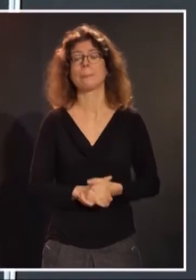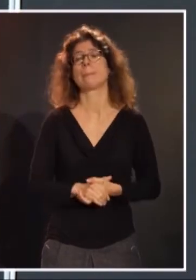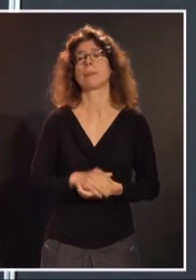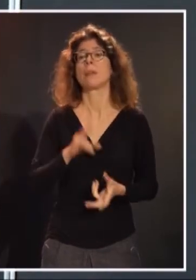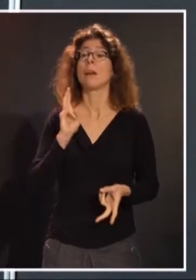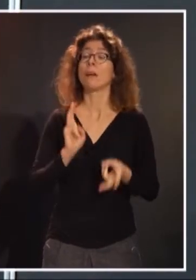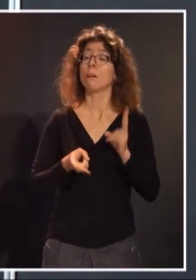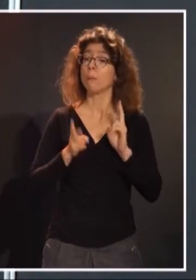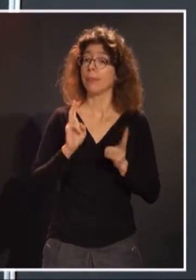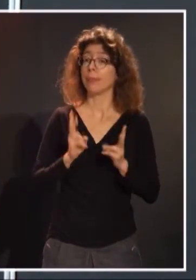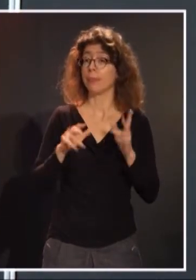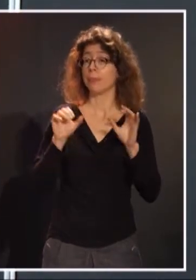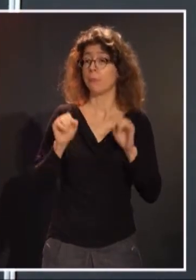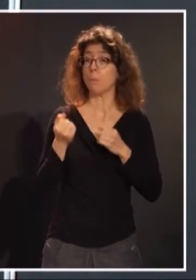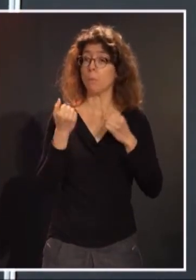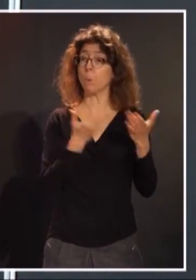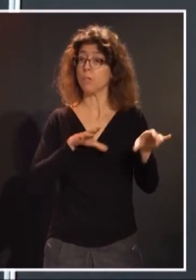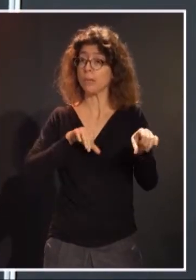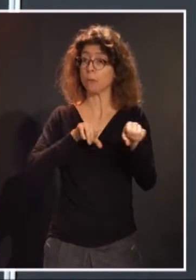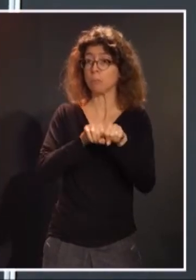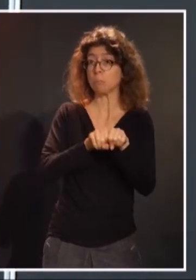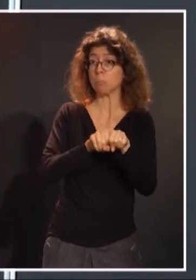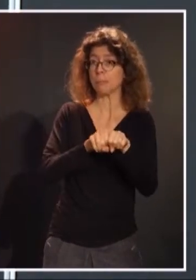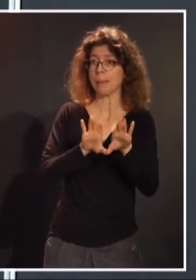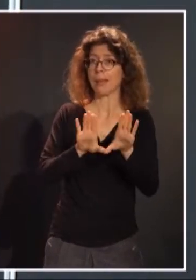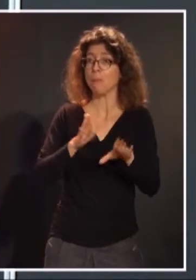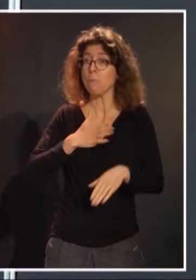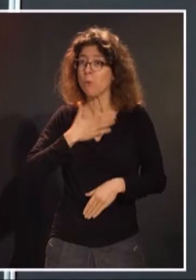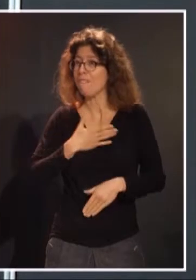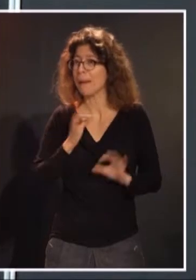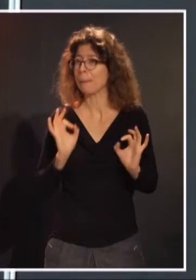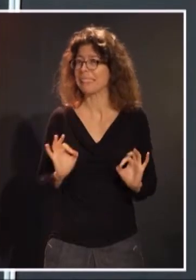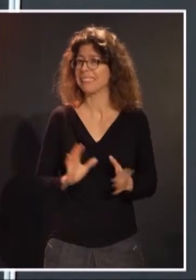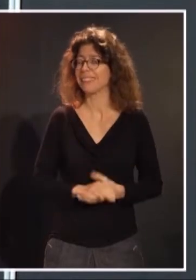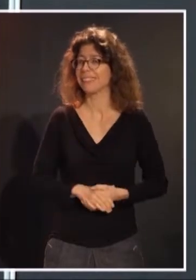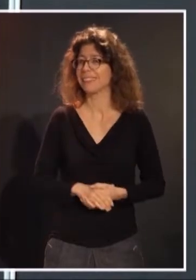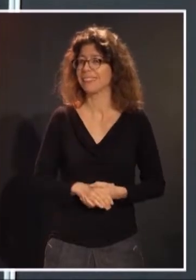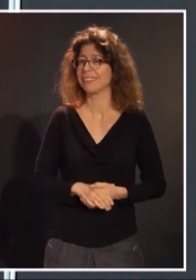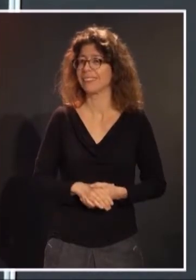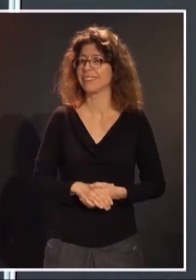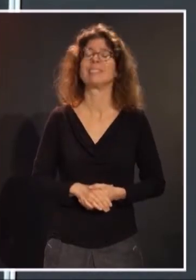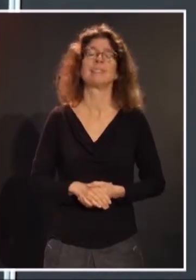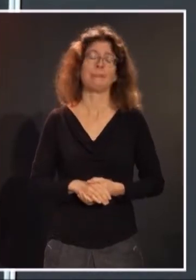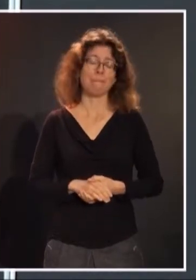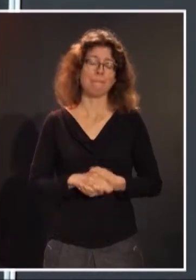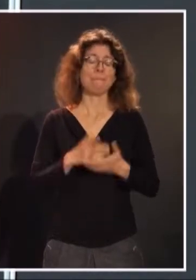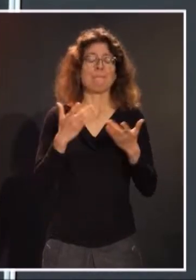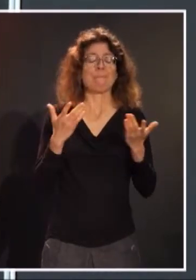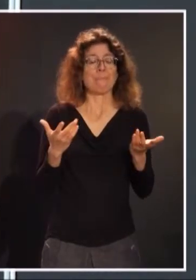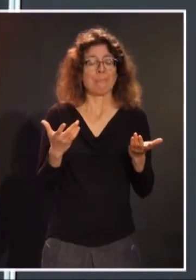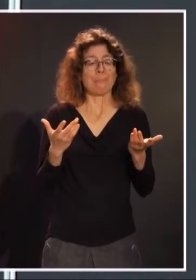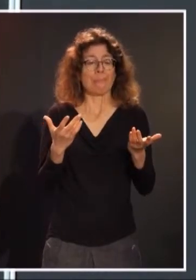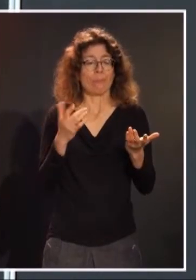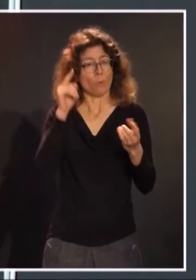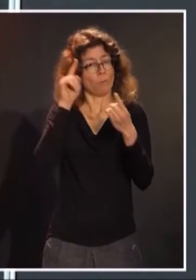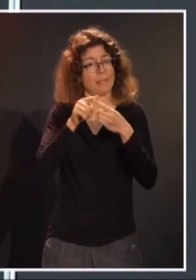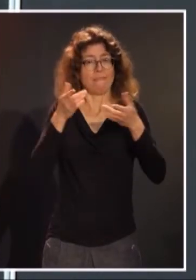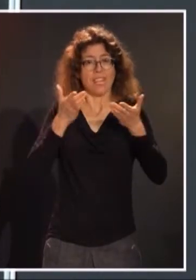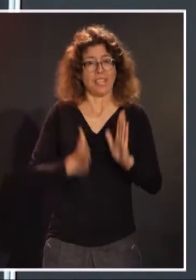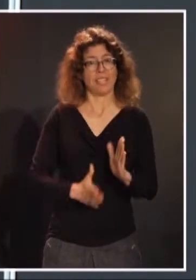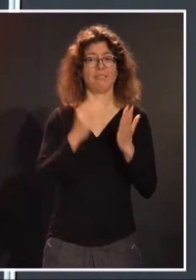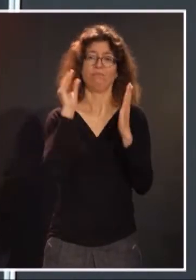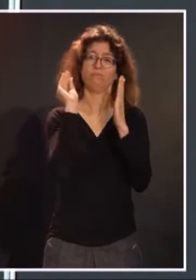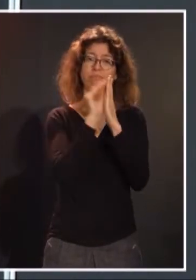être pertinent de proposer une compensation, mais pour quel objectif précisément? Donc, on va se définir des objectifs, on va penser à